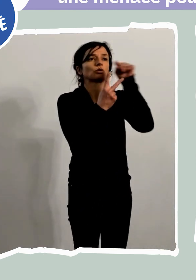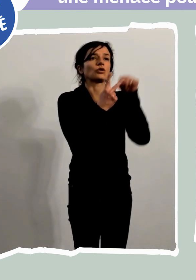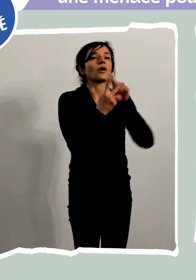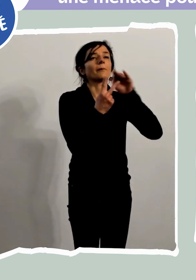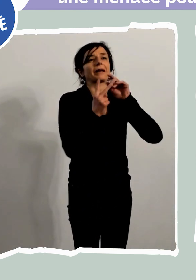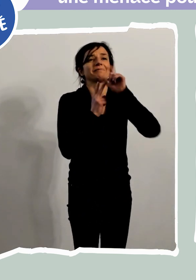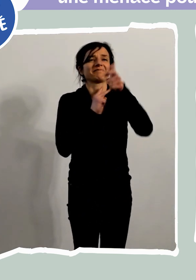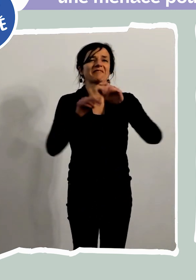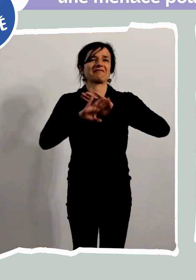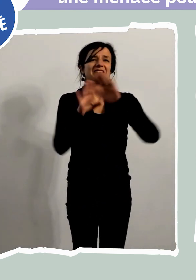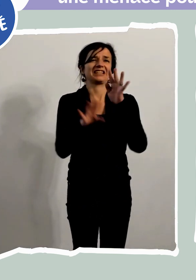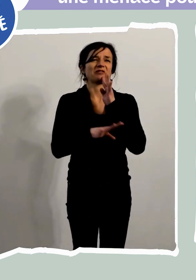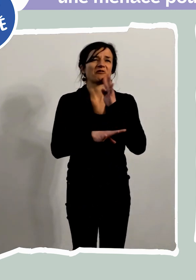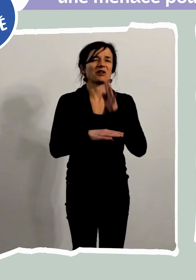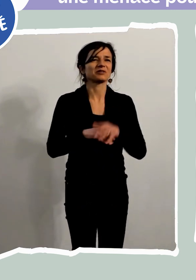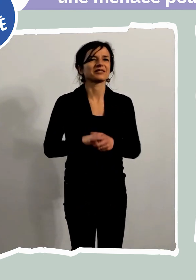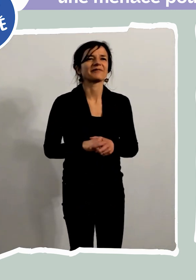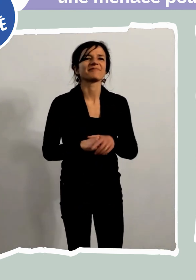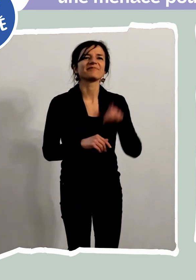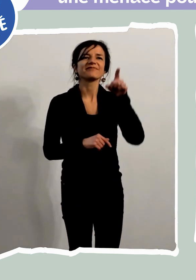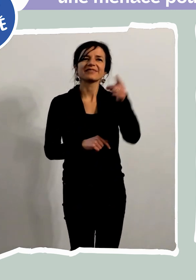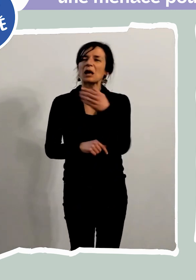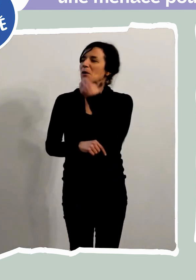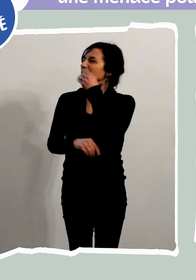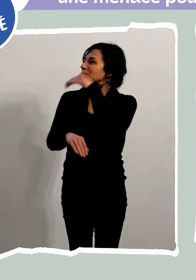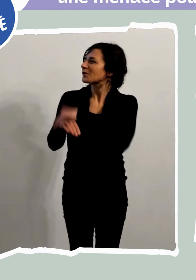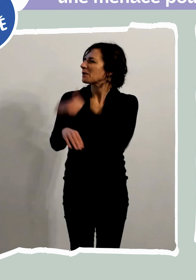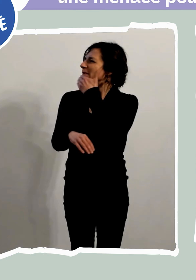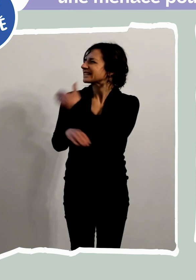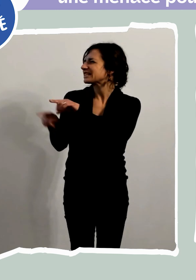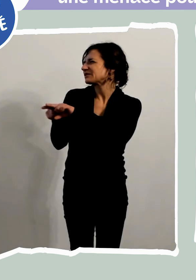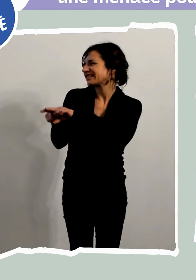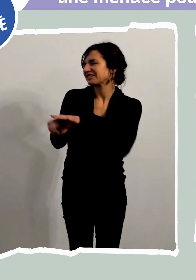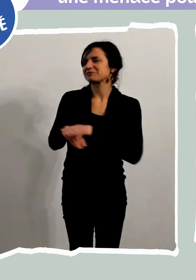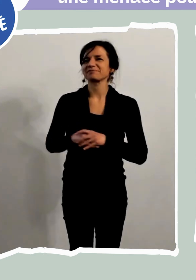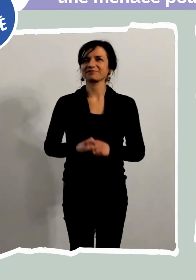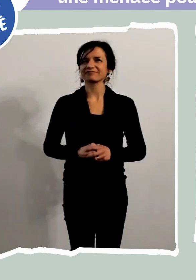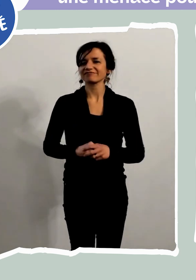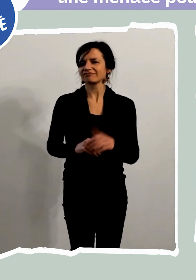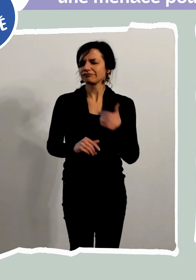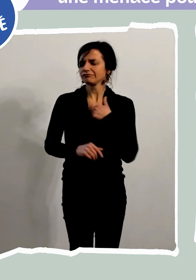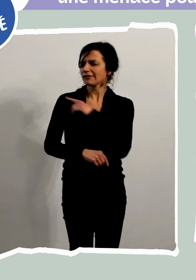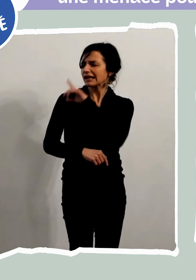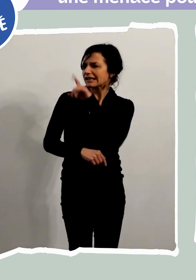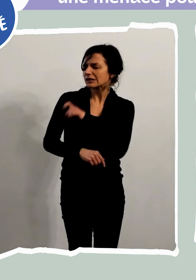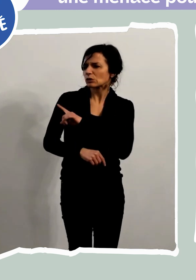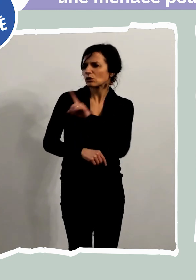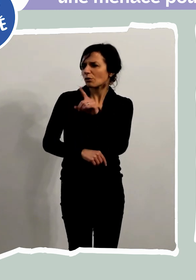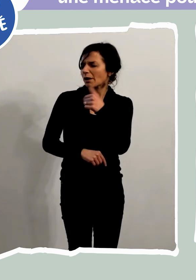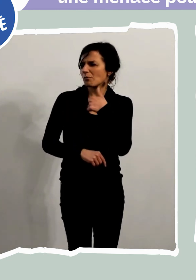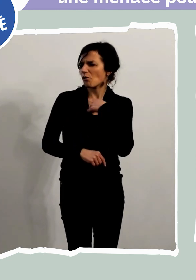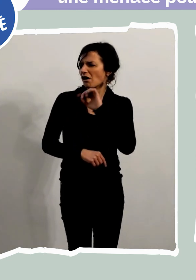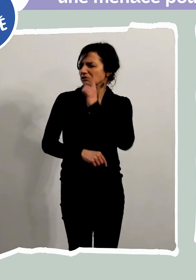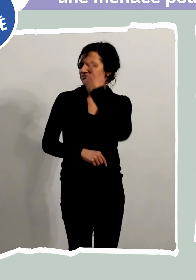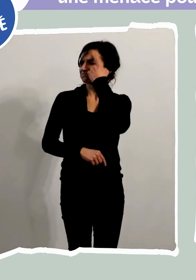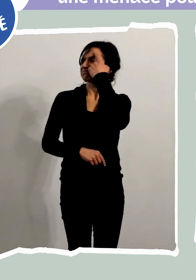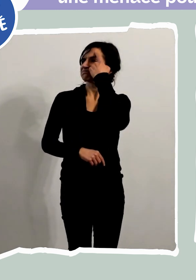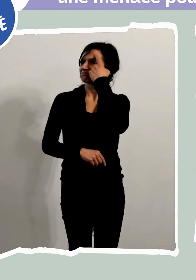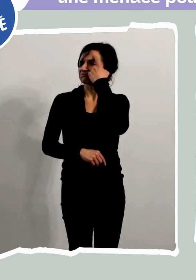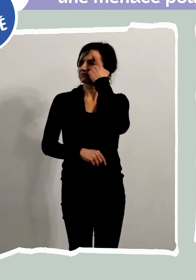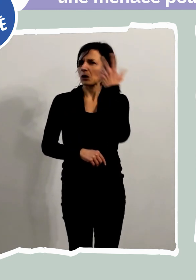conférence. Bonsoir et merci aussi. Moi, c'était pas une question, c'est quelque chose qui m'est venu, enfin